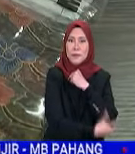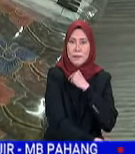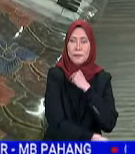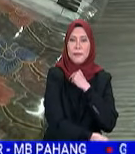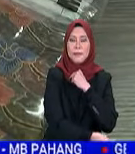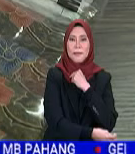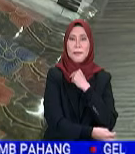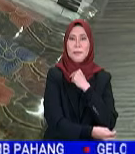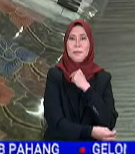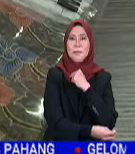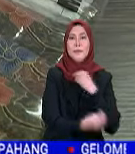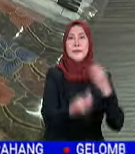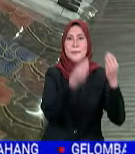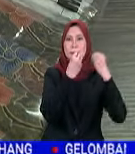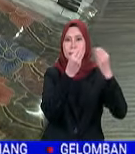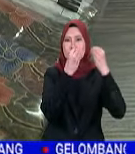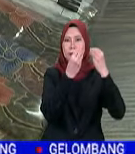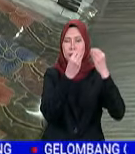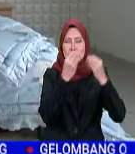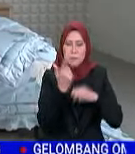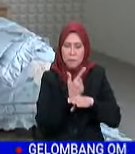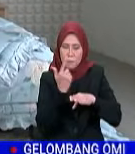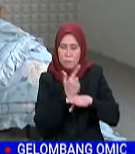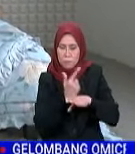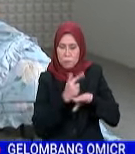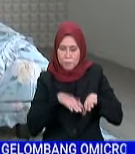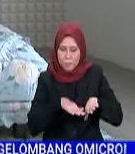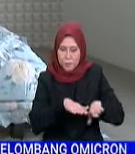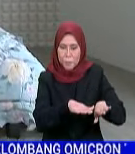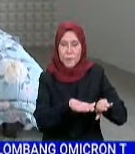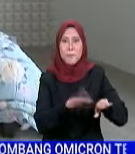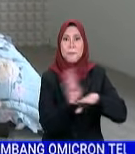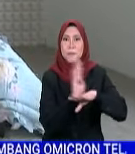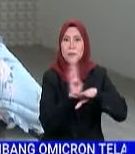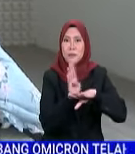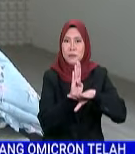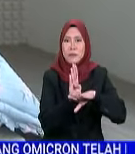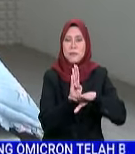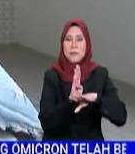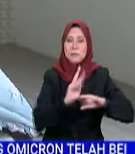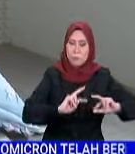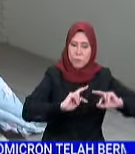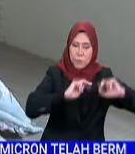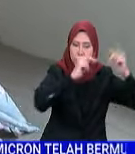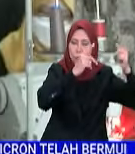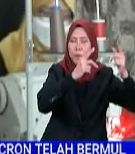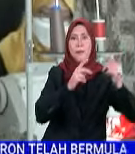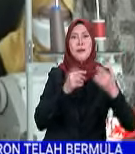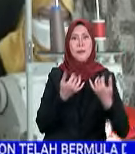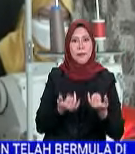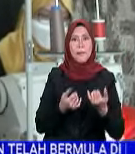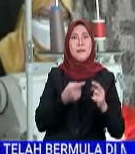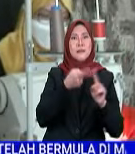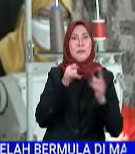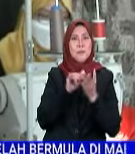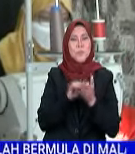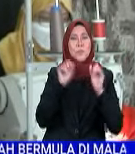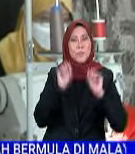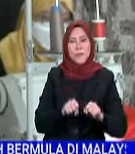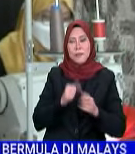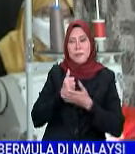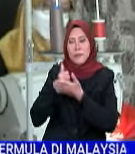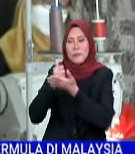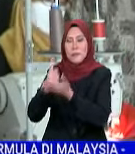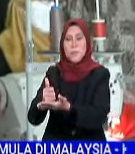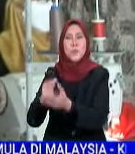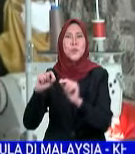kita diajarlah dididik kan untuk mencubakan dalam bidang keusahawanan ni lah. Jadi daripada situ kita pun dapat bantu